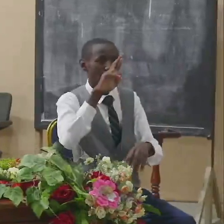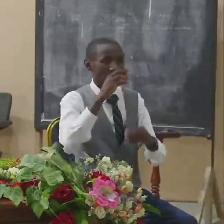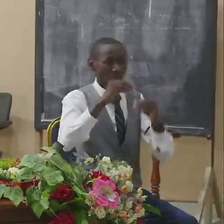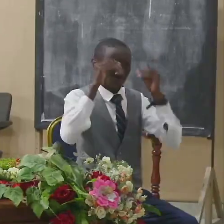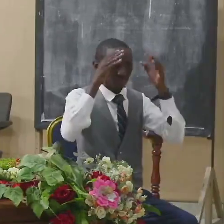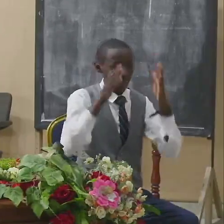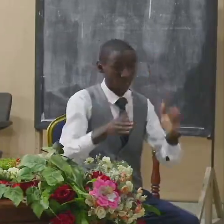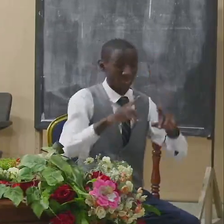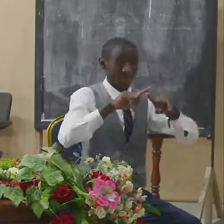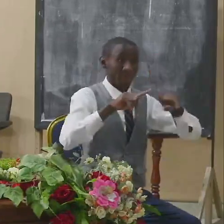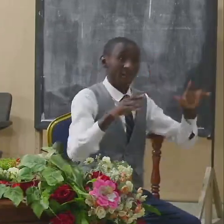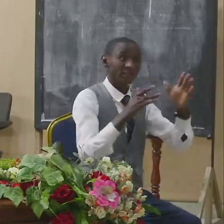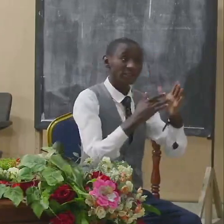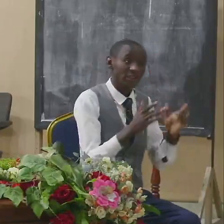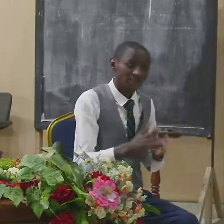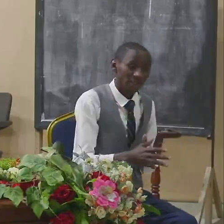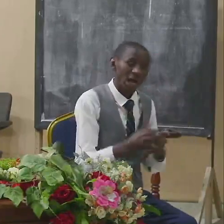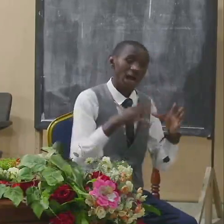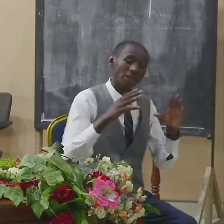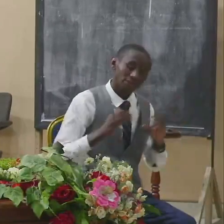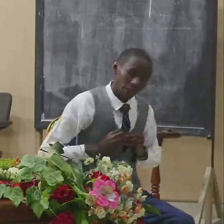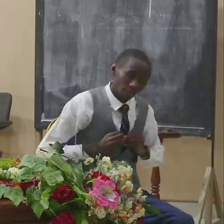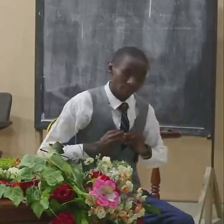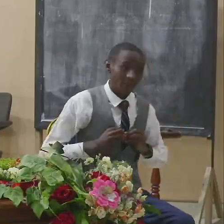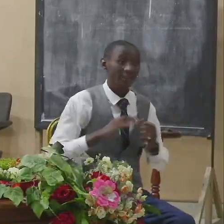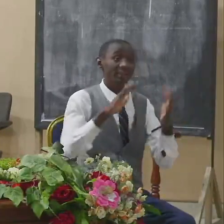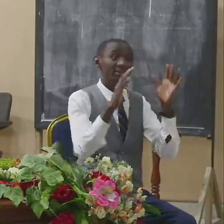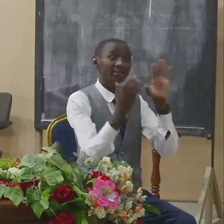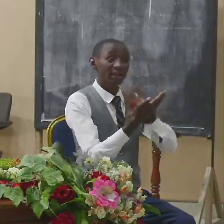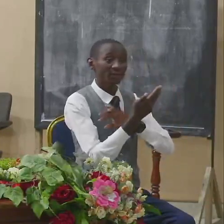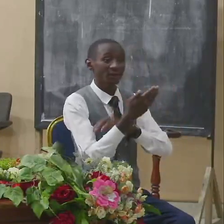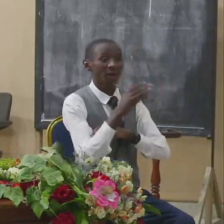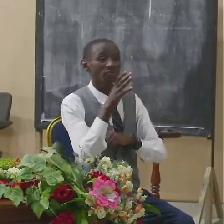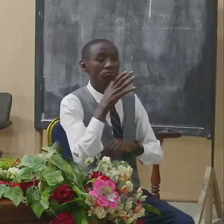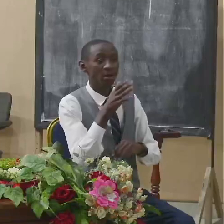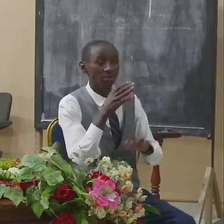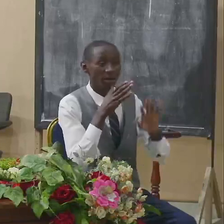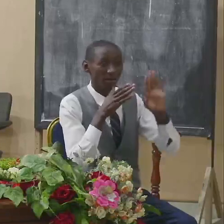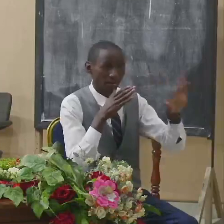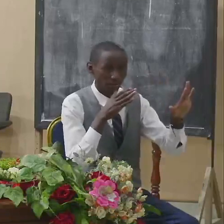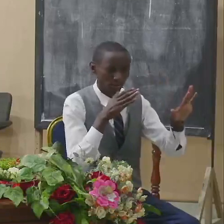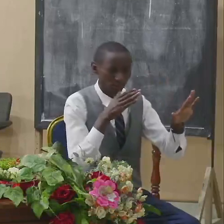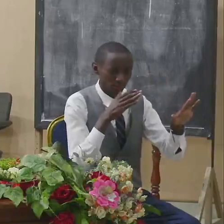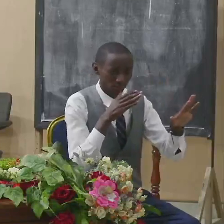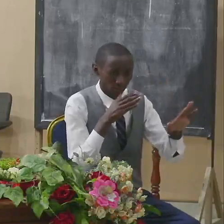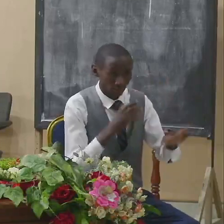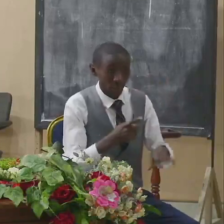rabbi mwalimu. Lakini alikubali mbele ya mama yake.